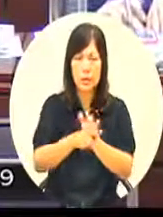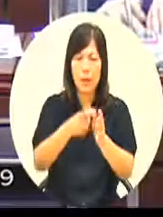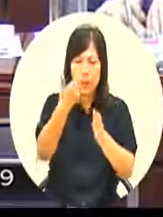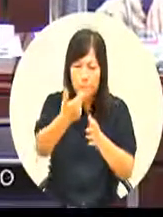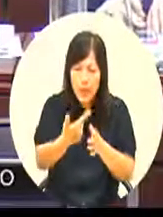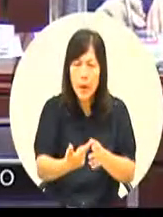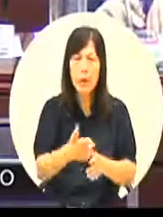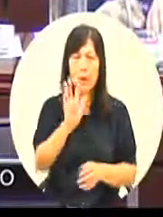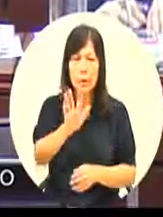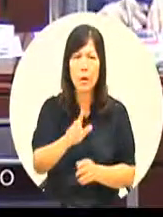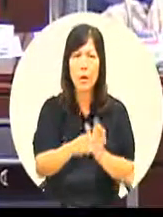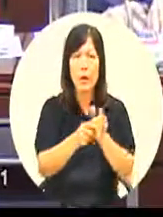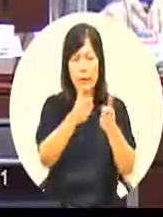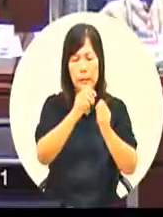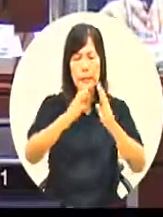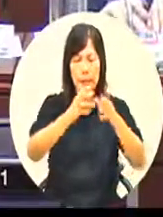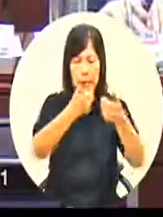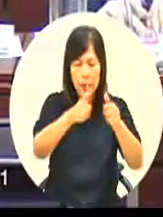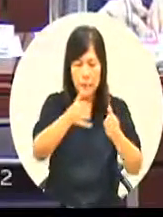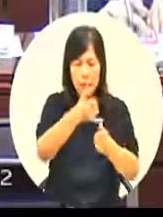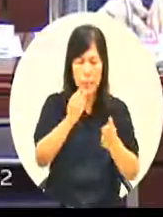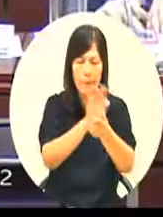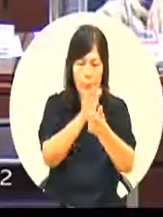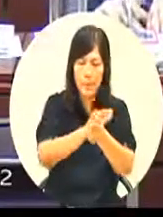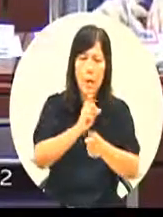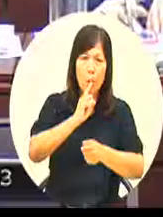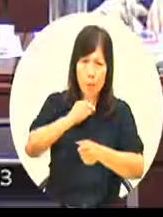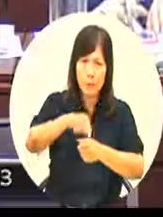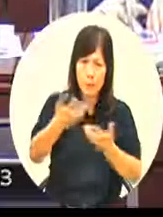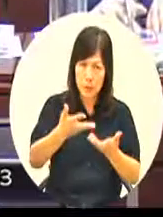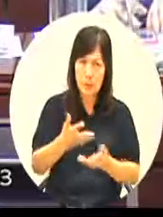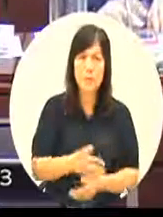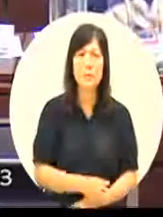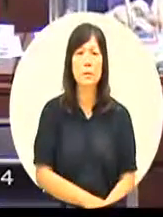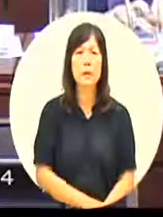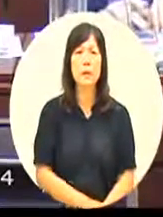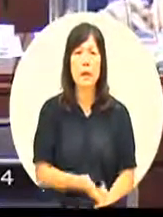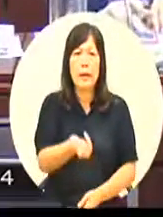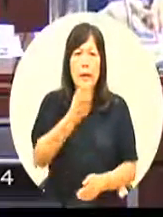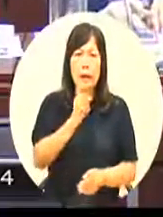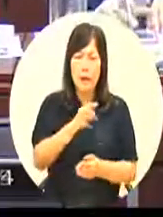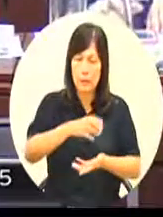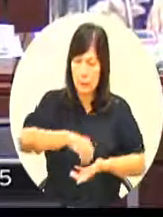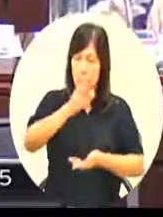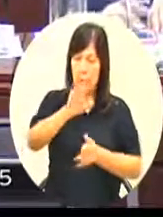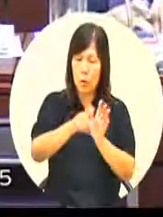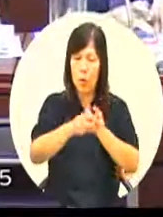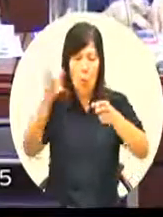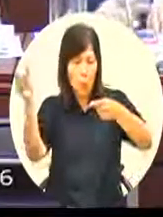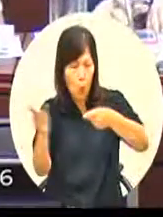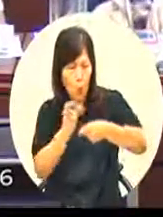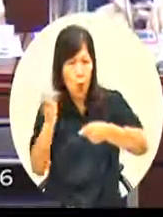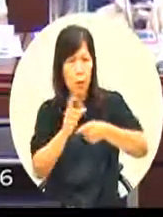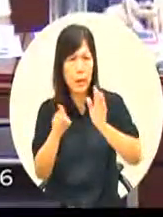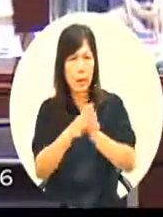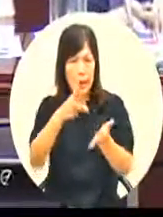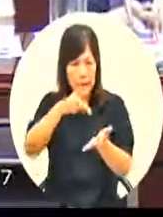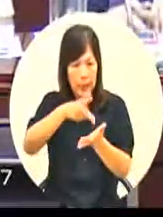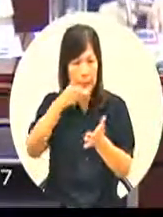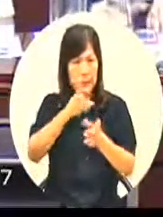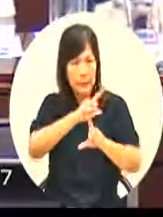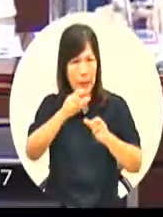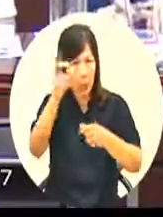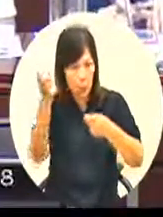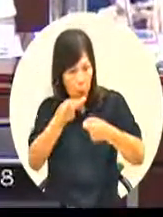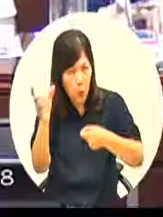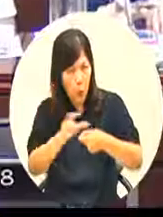下来，那也谢谢议员们的这个帮忙反映这件事。事情哦，那刚才议员也提到，我们这个风灾，那两次大的风灾，